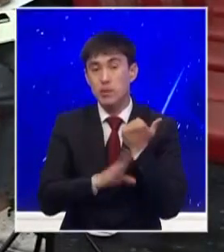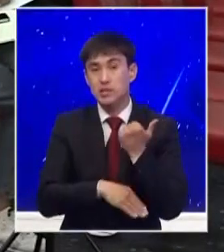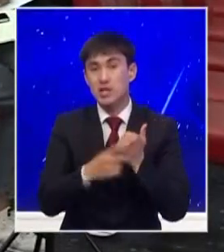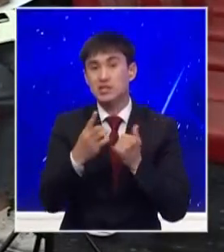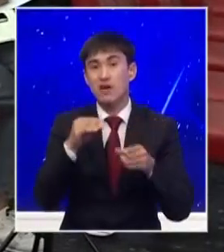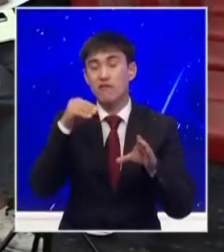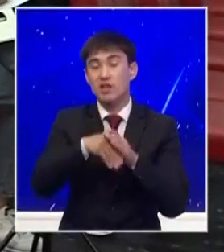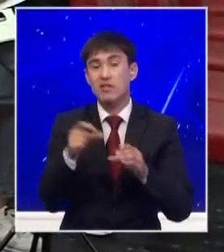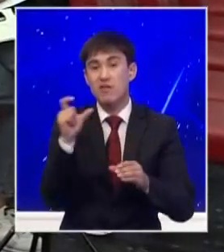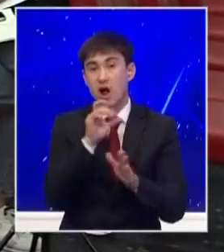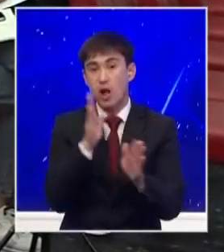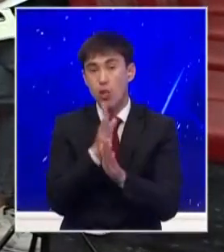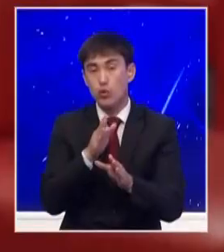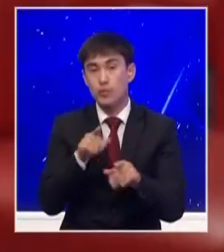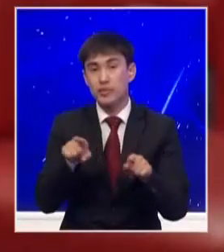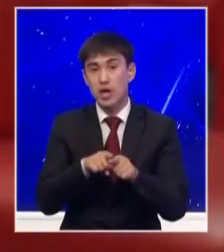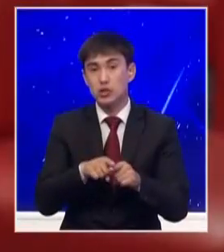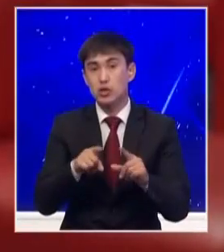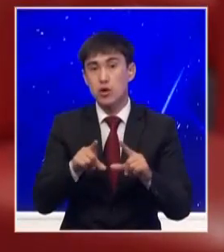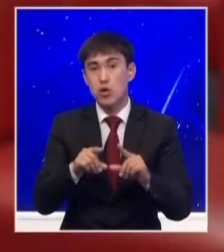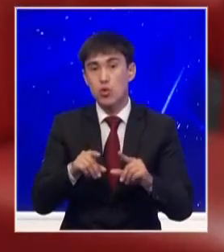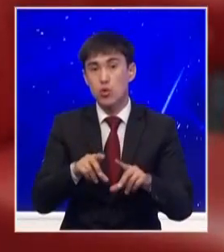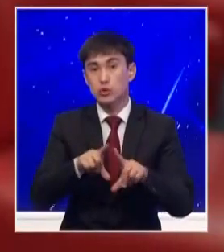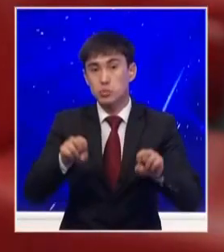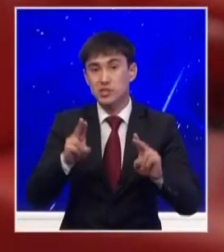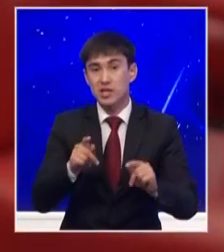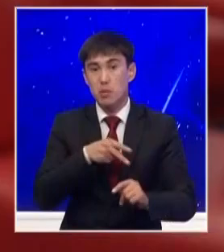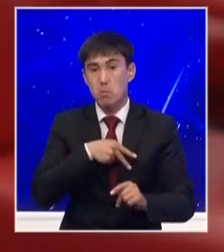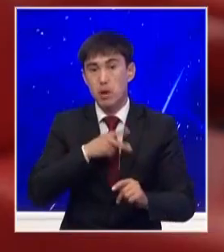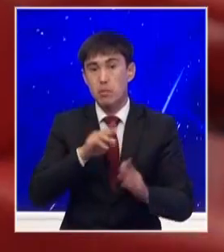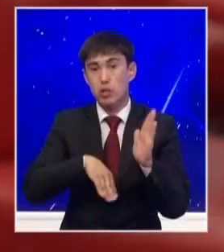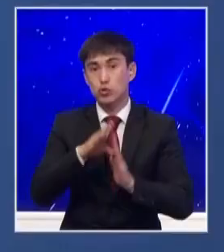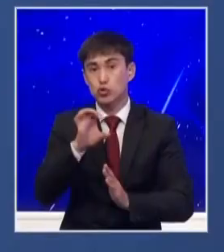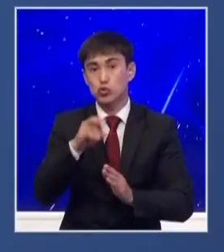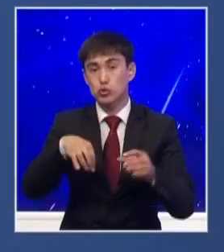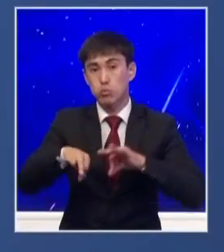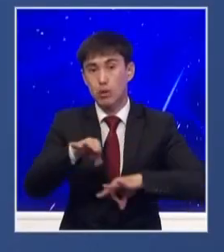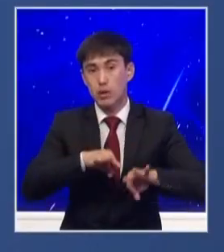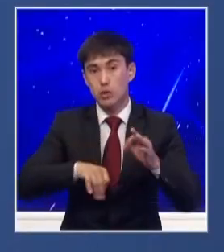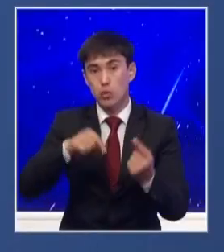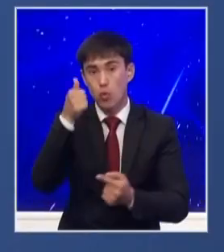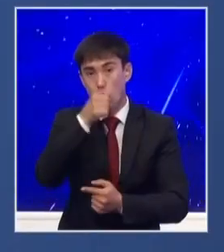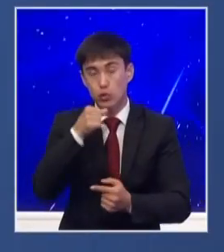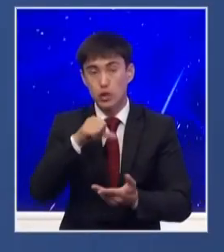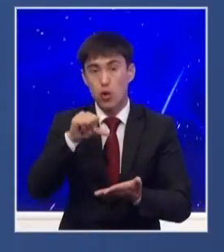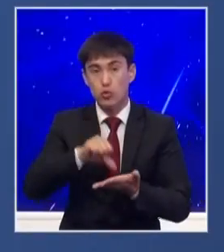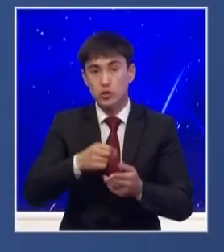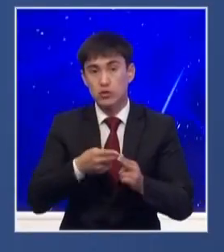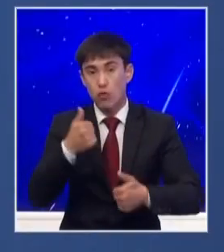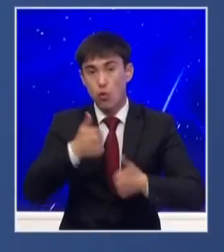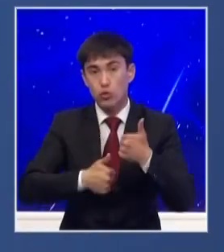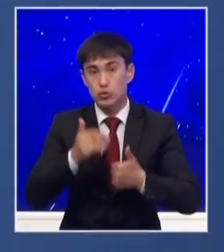за вклад в экологию. А также учреждается специальная премия «Лучший социальный проект года». Для участия в